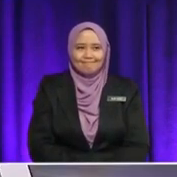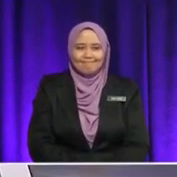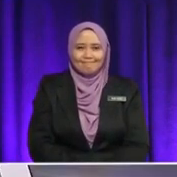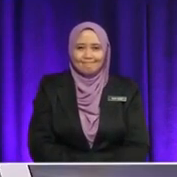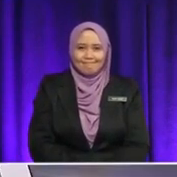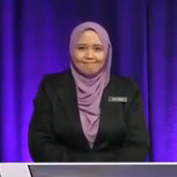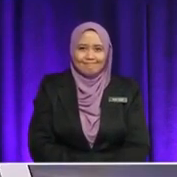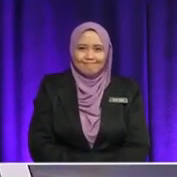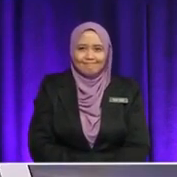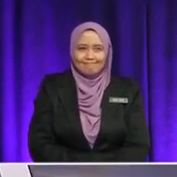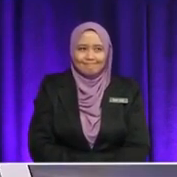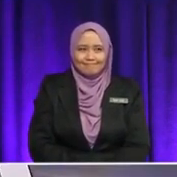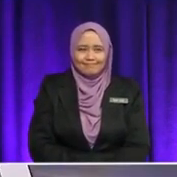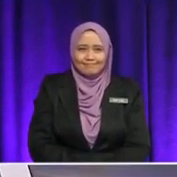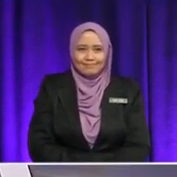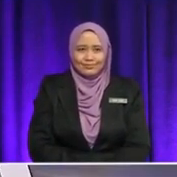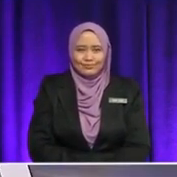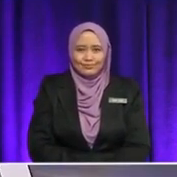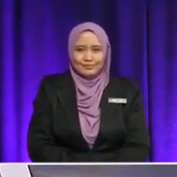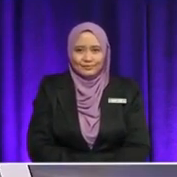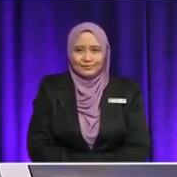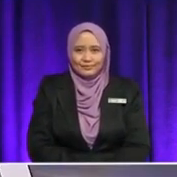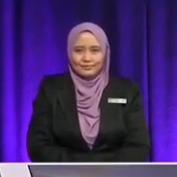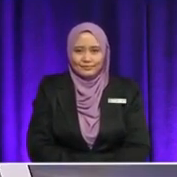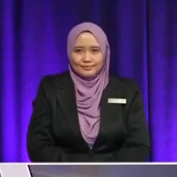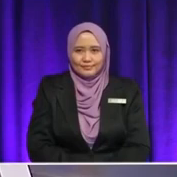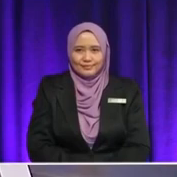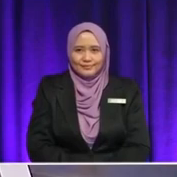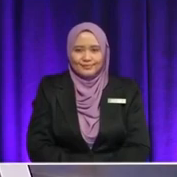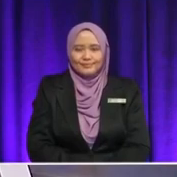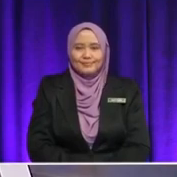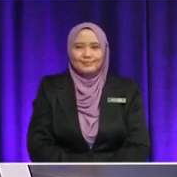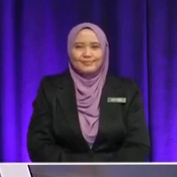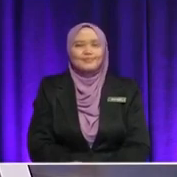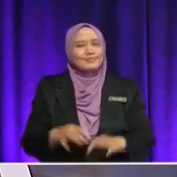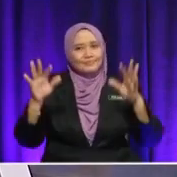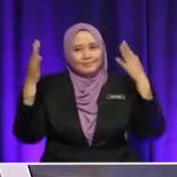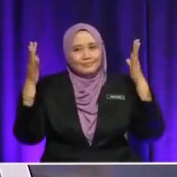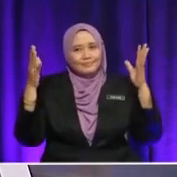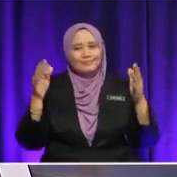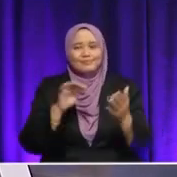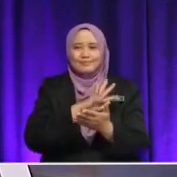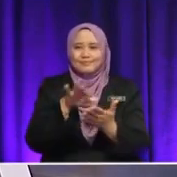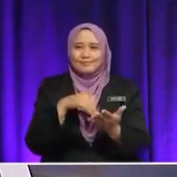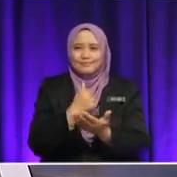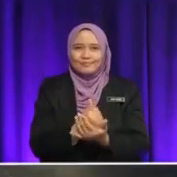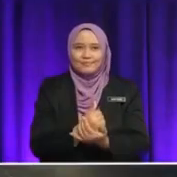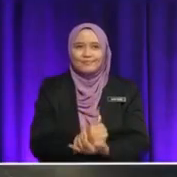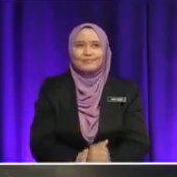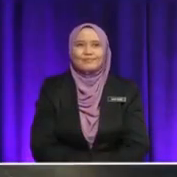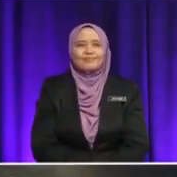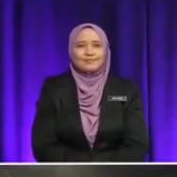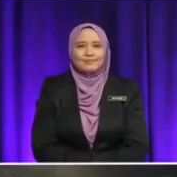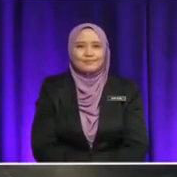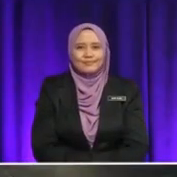jadi tiga bintang untuk Yuli tahlil ada kesemua mereka dalam sajian Yap baik